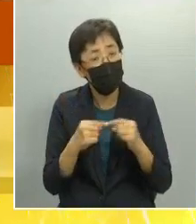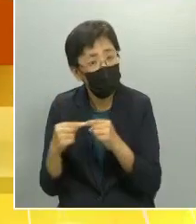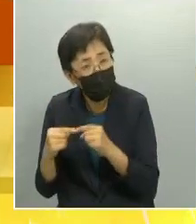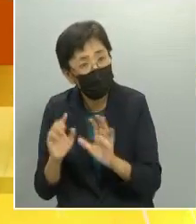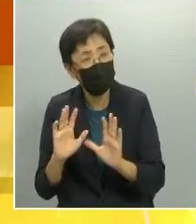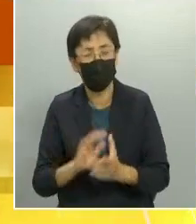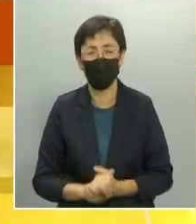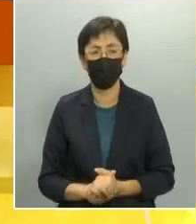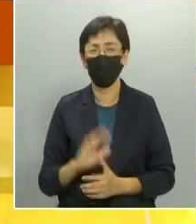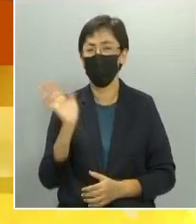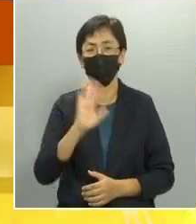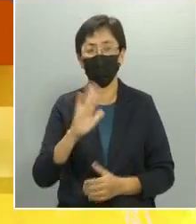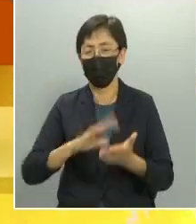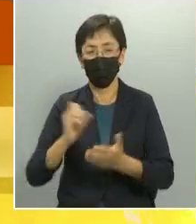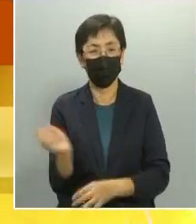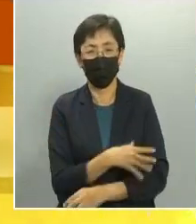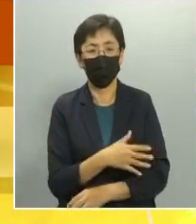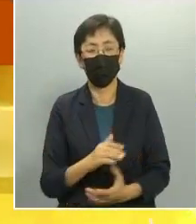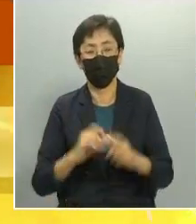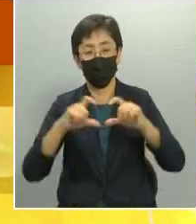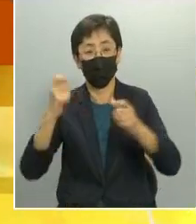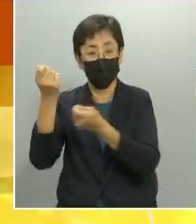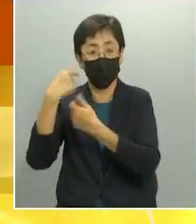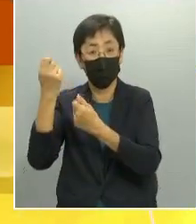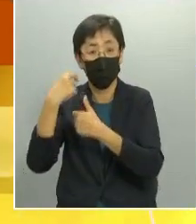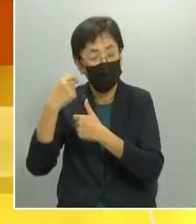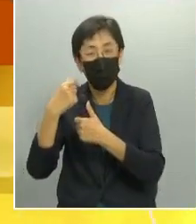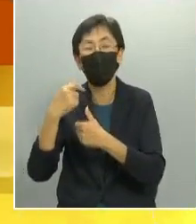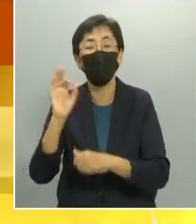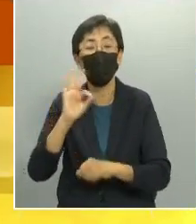ขาล้างเลยนะเอาใหม่เลยนะท่านผู้ชมฮะ ใช่ ลงทะเบียนใหม่นะ